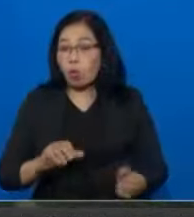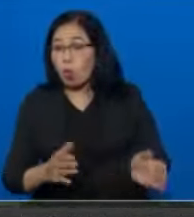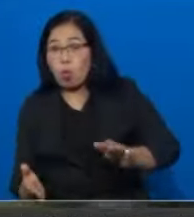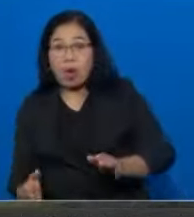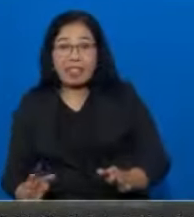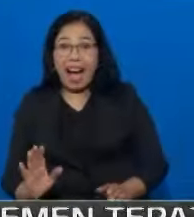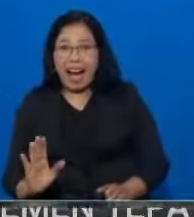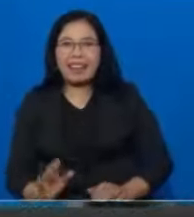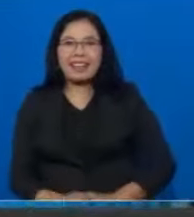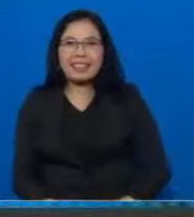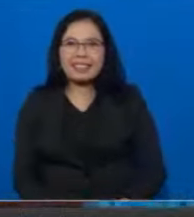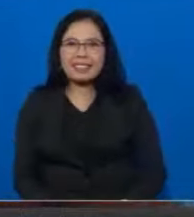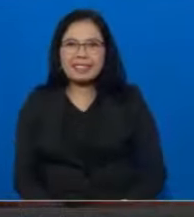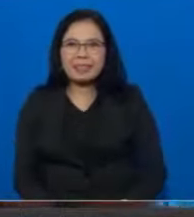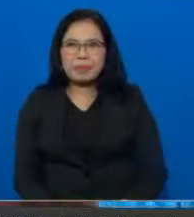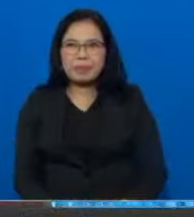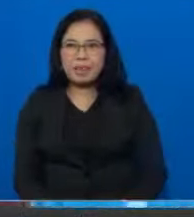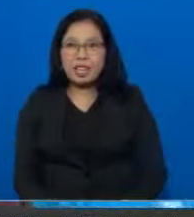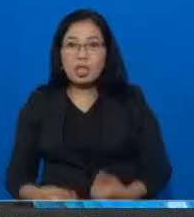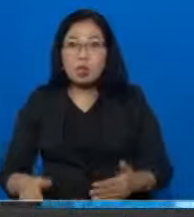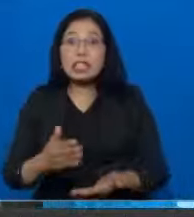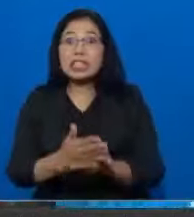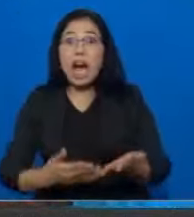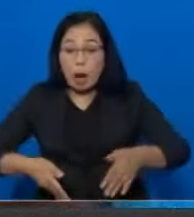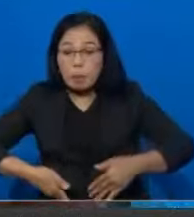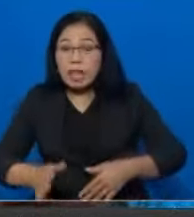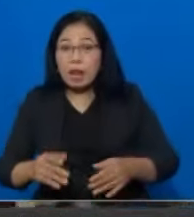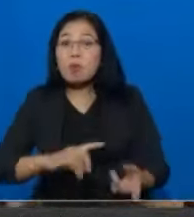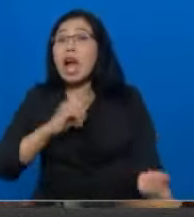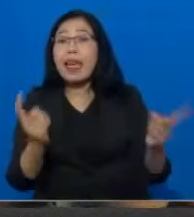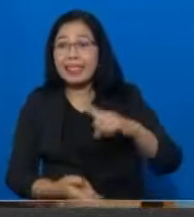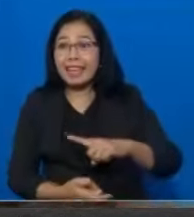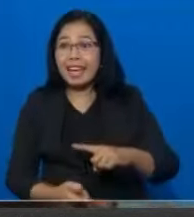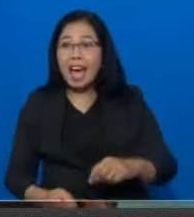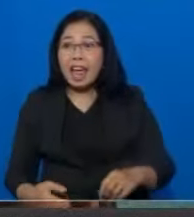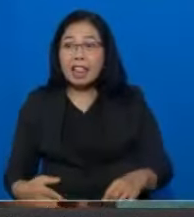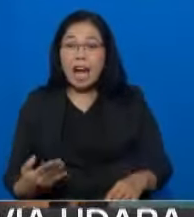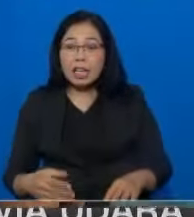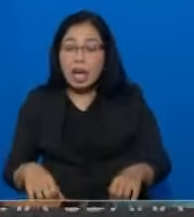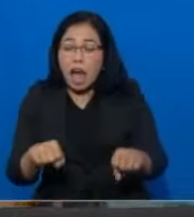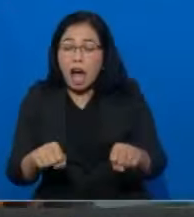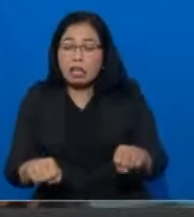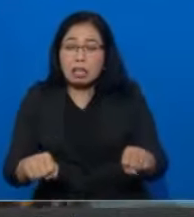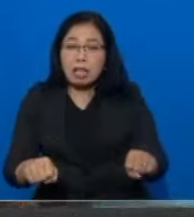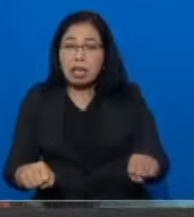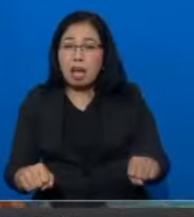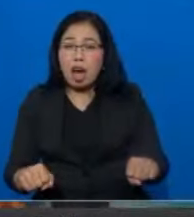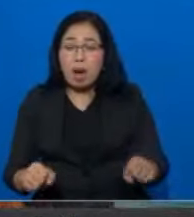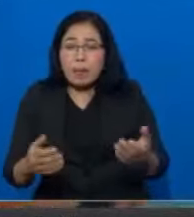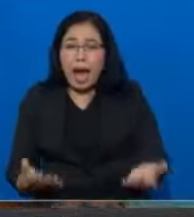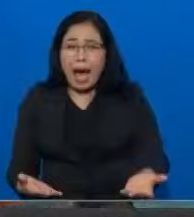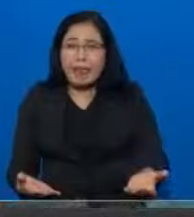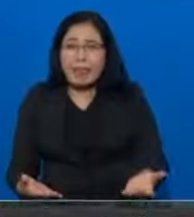Ini udah setengah perjalanan, saya minta ganti dulu karena tadi nahan tangan nggak kuat, takutnya malah